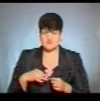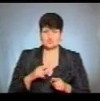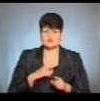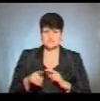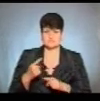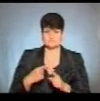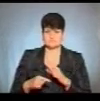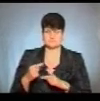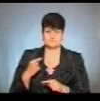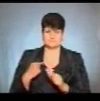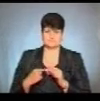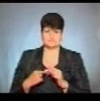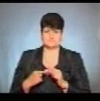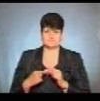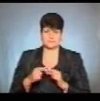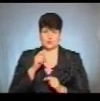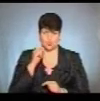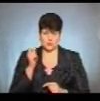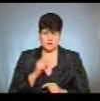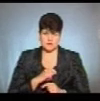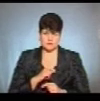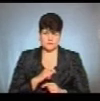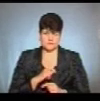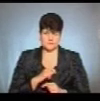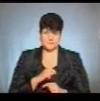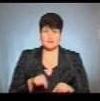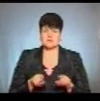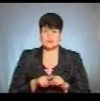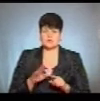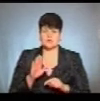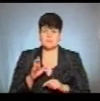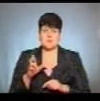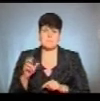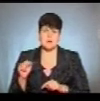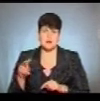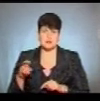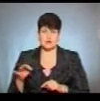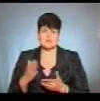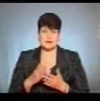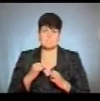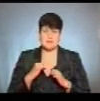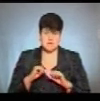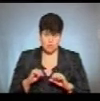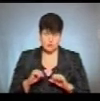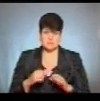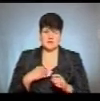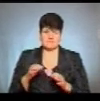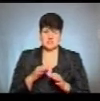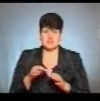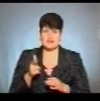приїде. Повернеться на Україну. Так як Володимир Балух є патріотом, ми вишили герб